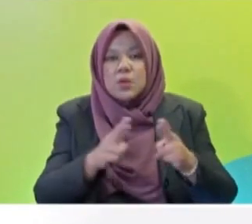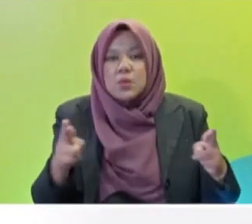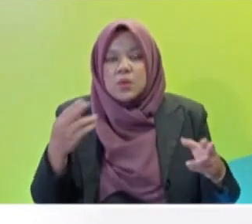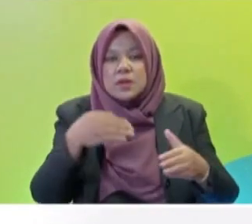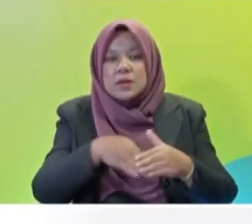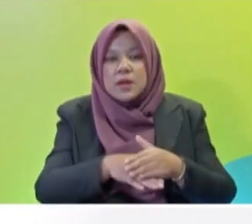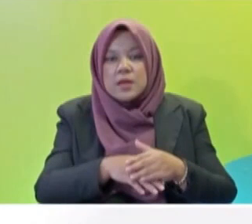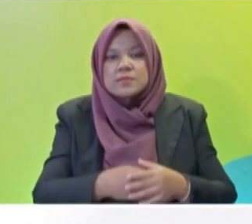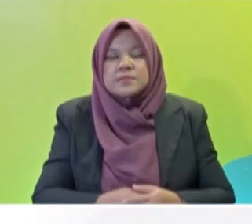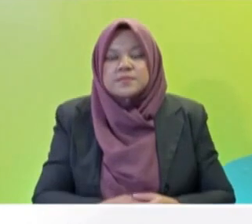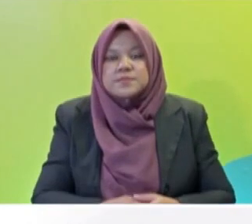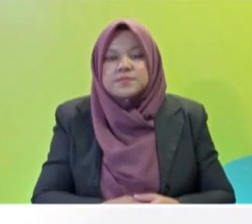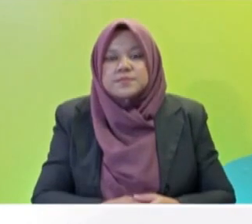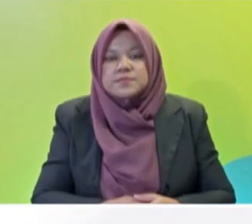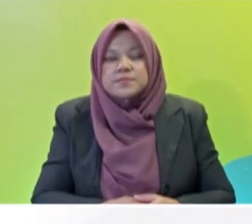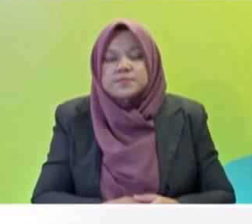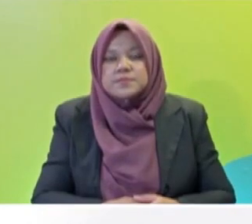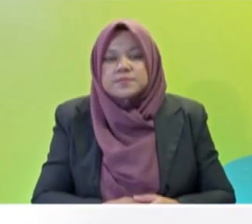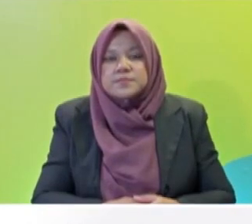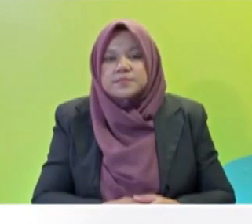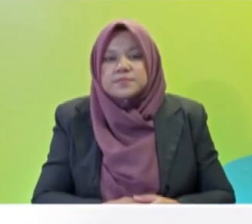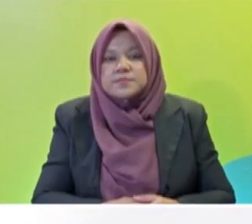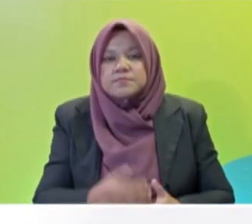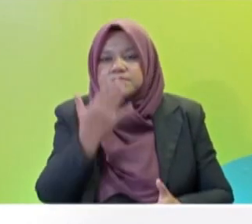dalam ruang dalam ya